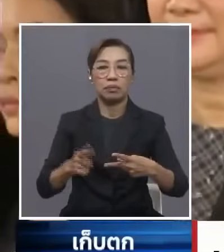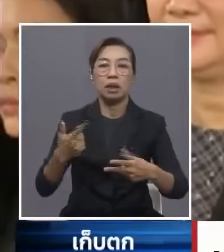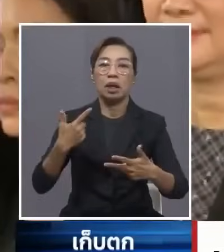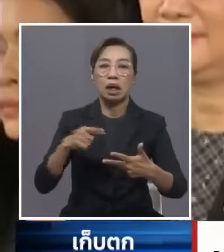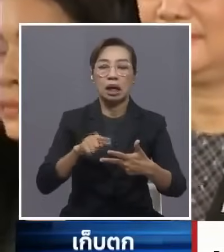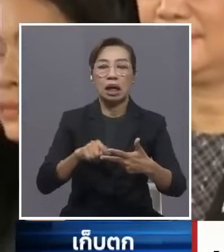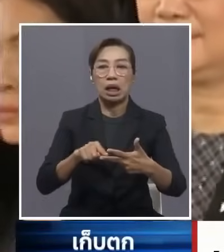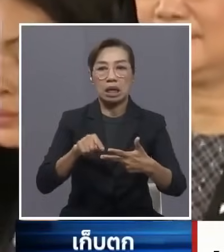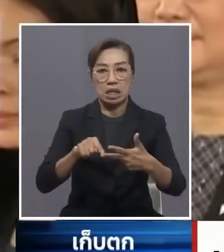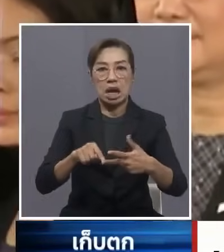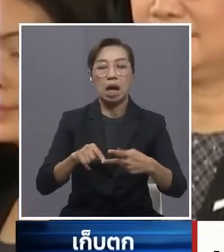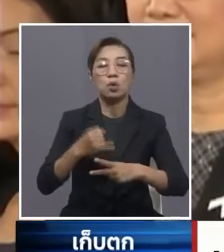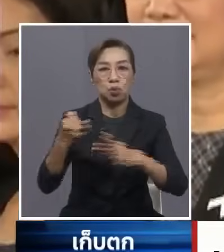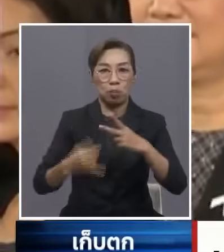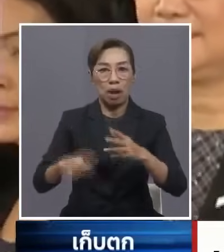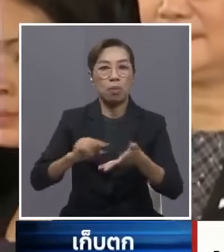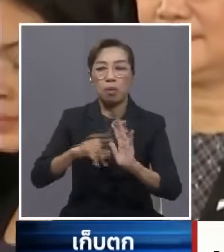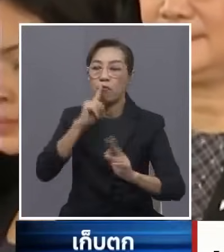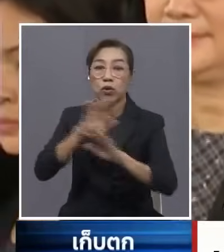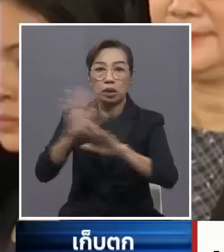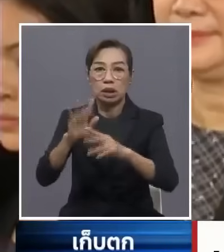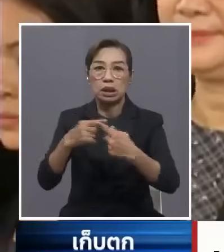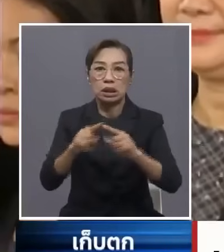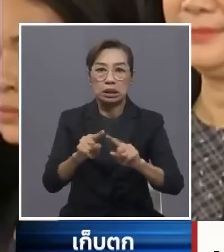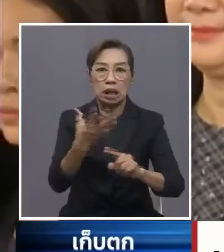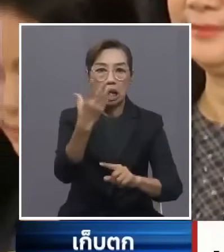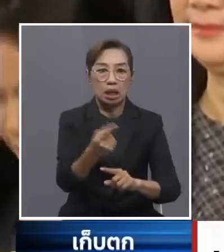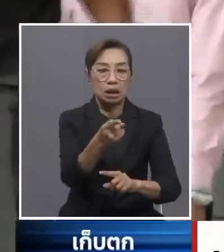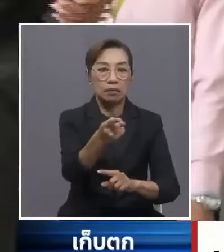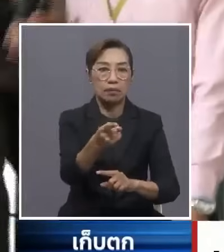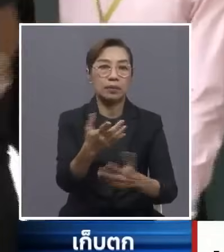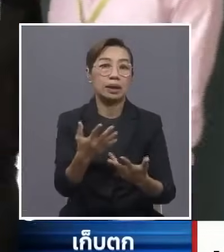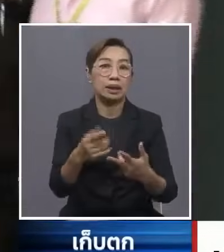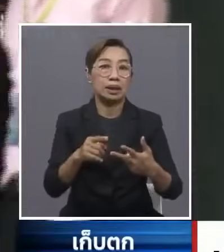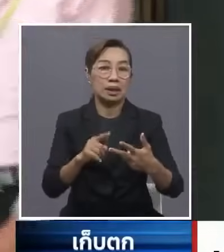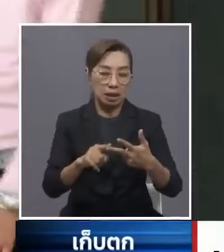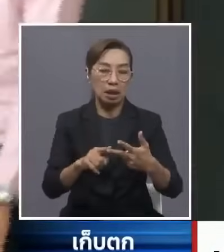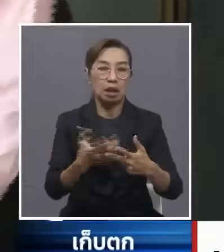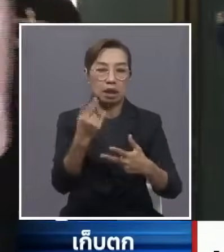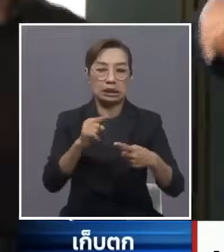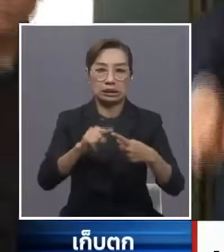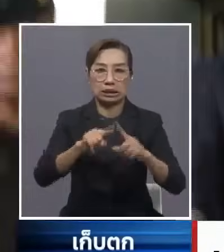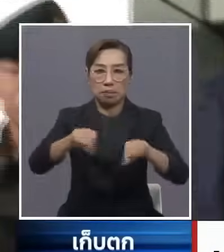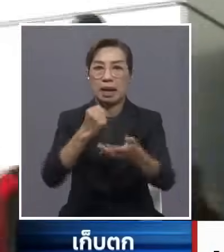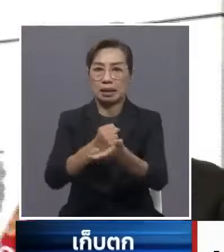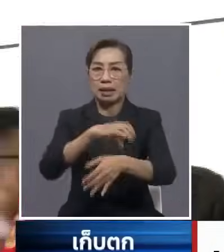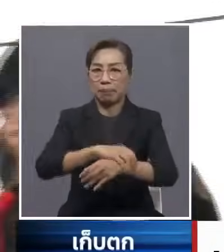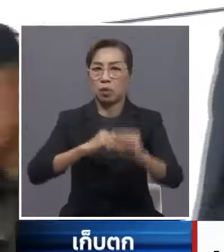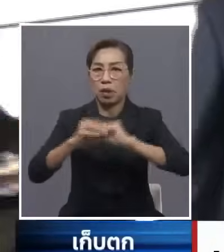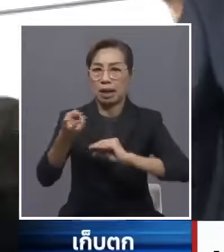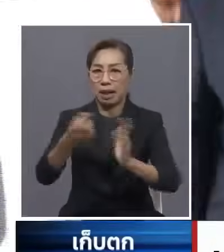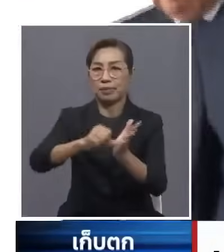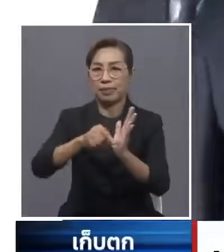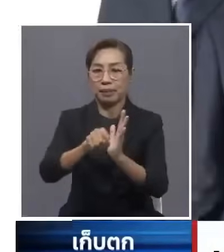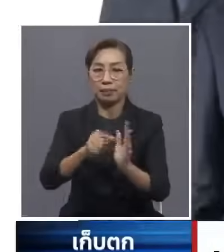ถวินจบฮะแต่หมายจับ 2คดียังมีฮะใชครับใช่หมายจับเอ่อคดีคุณถวินก็คือถือว่ายกไปด้วยใช่มั้ยฮะทีนี้มันยังมีคดีที่คุณ